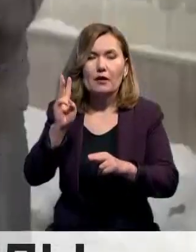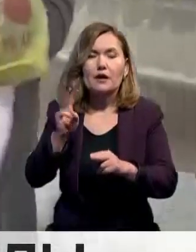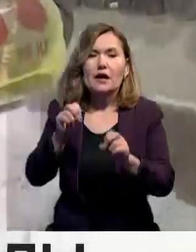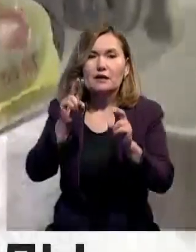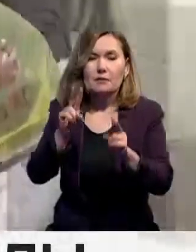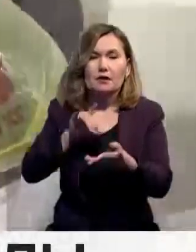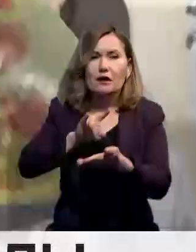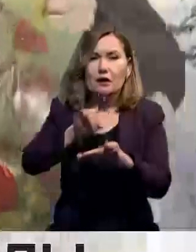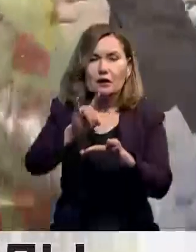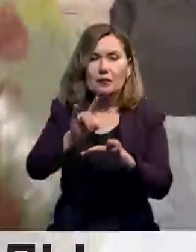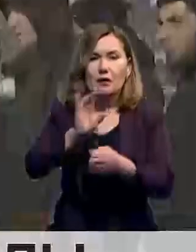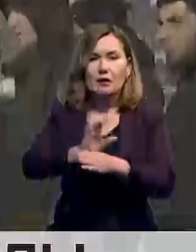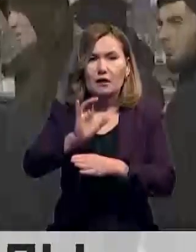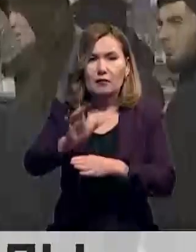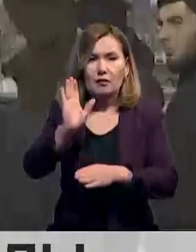ұшақпен Түркияға жеткізіледі.